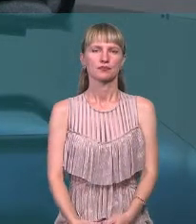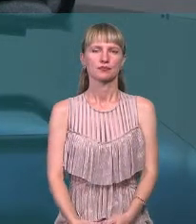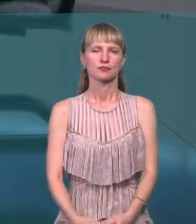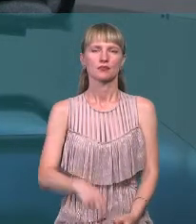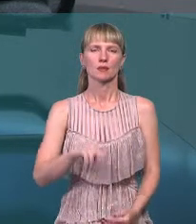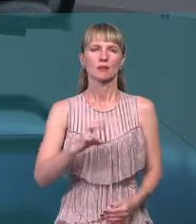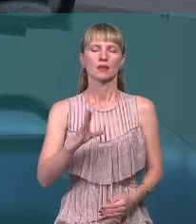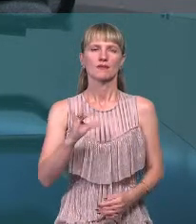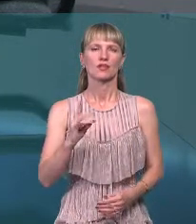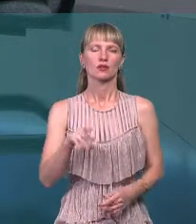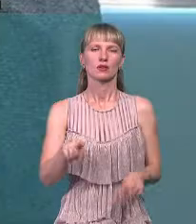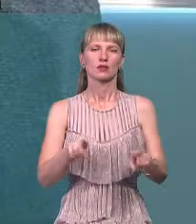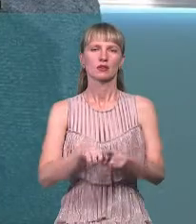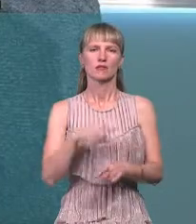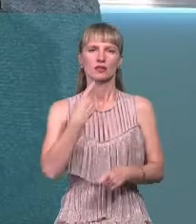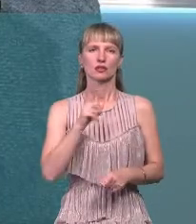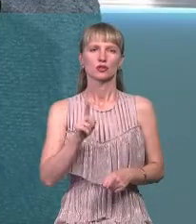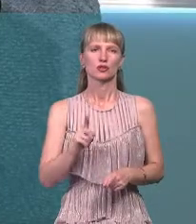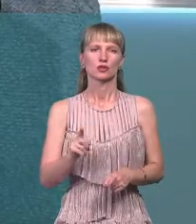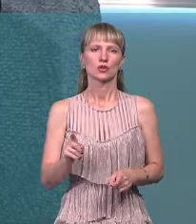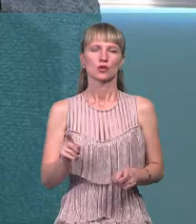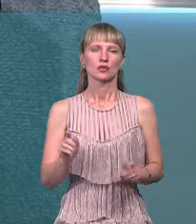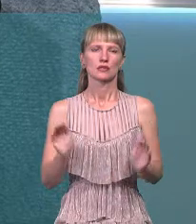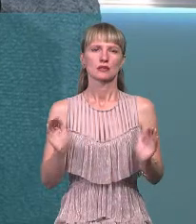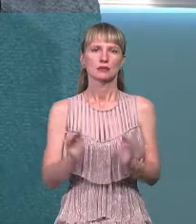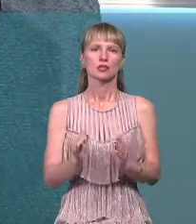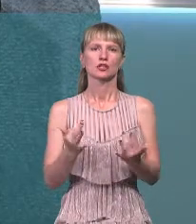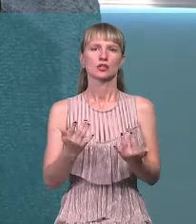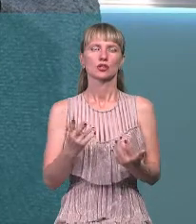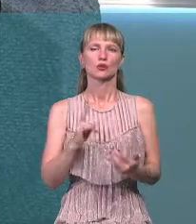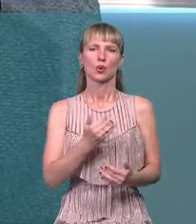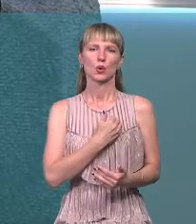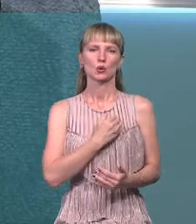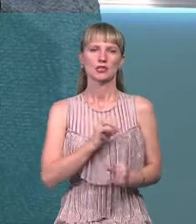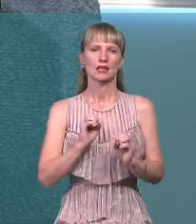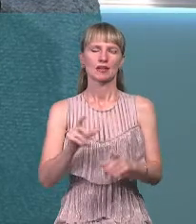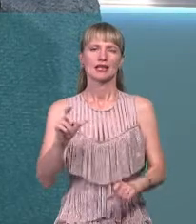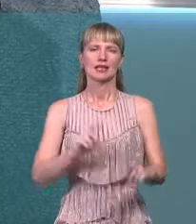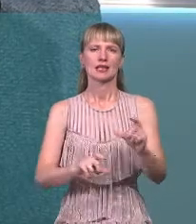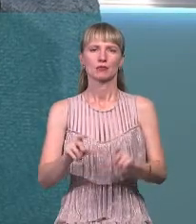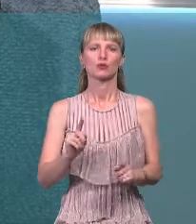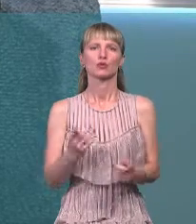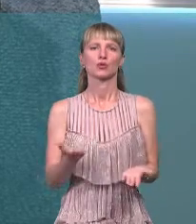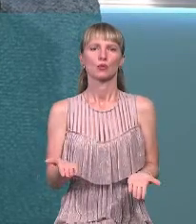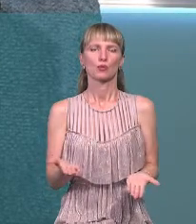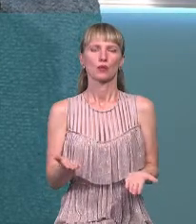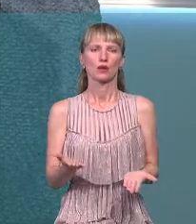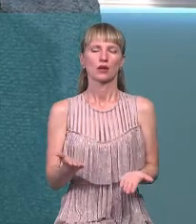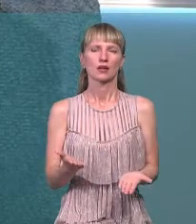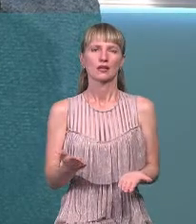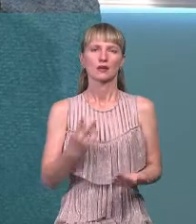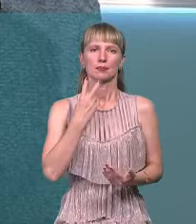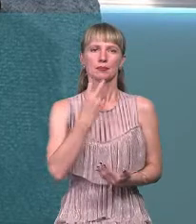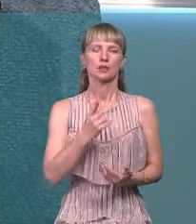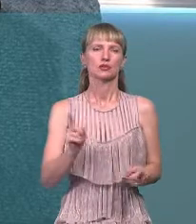Пане Вікторе, ви також зазначали, що зменшилося тих, хто хоче здавати, наприклад, там, хімію або іноземні мови. Чому така тенденція? Ну, бачите, я